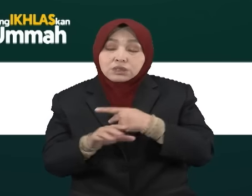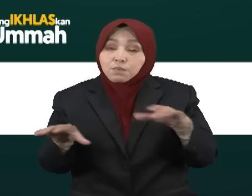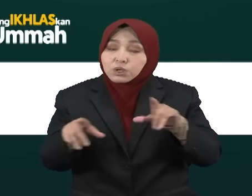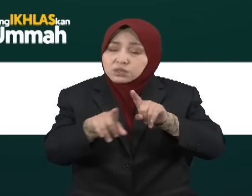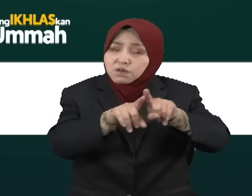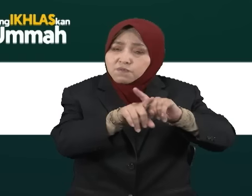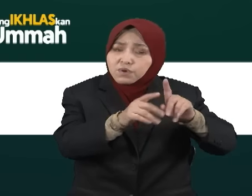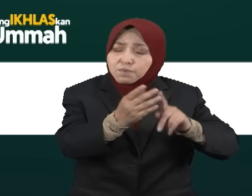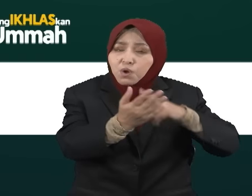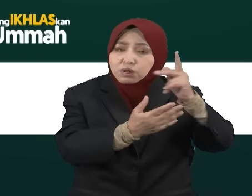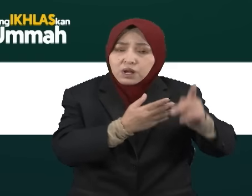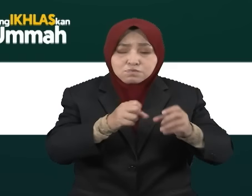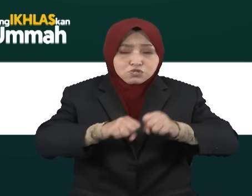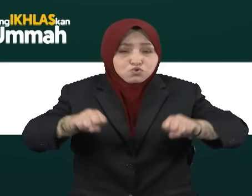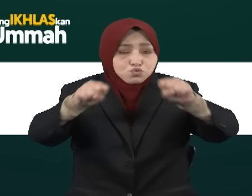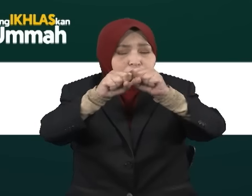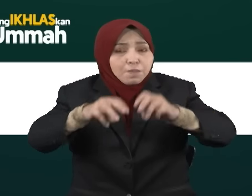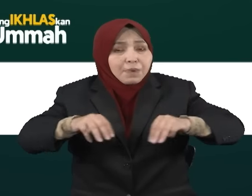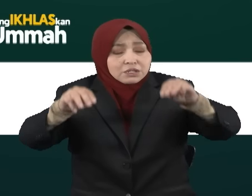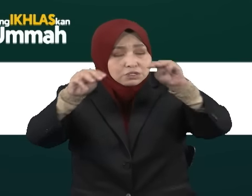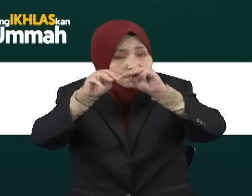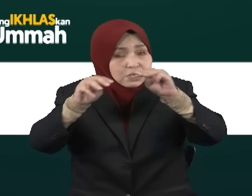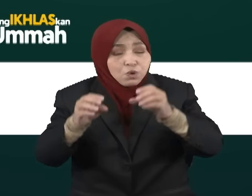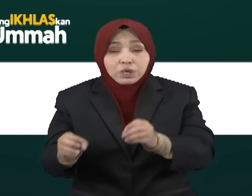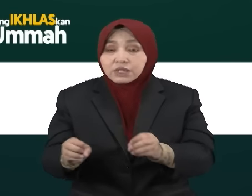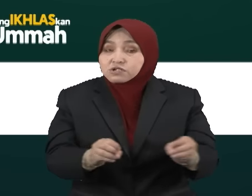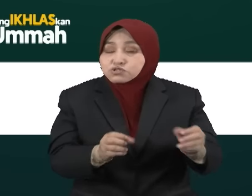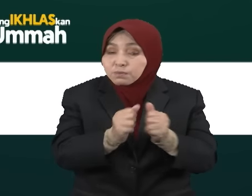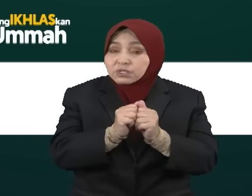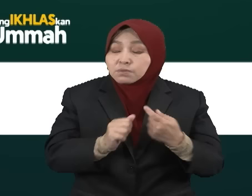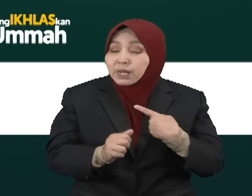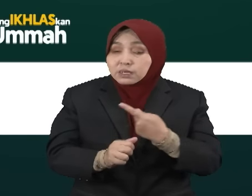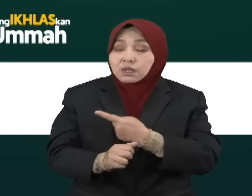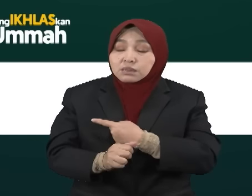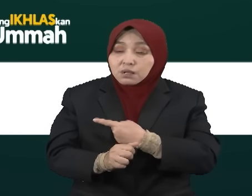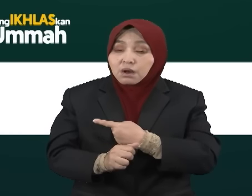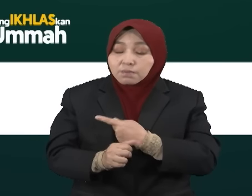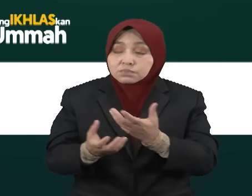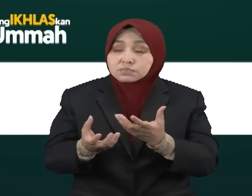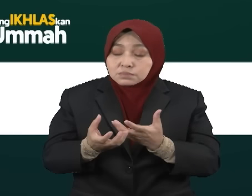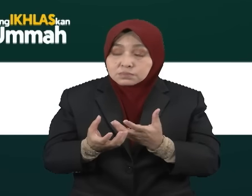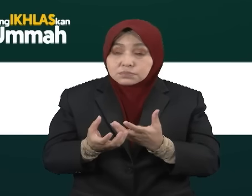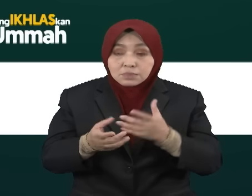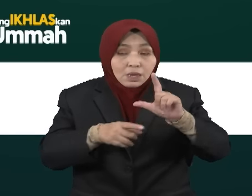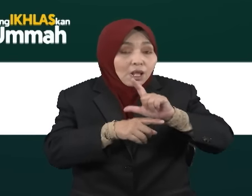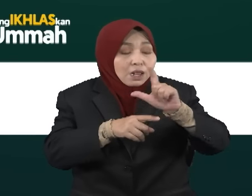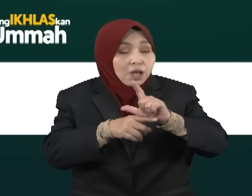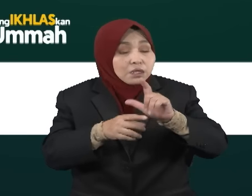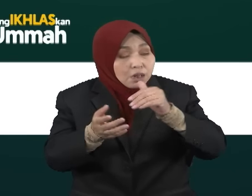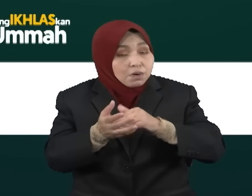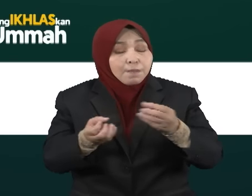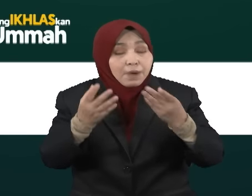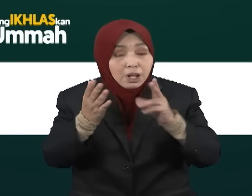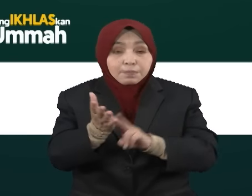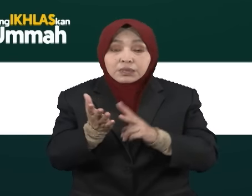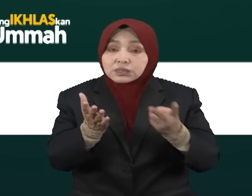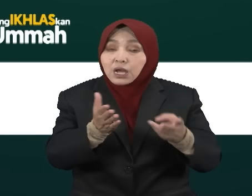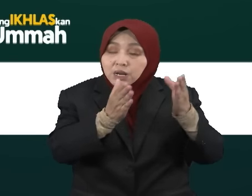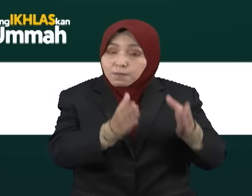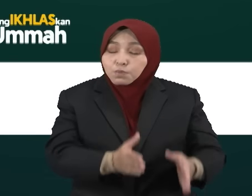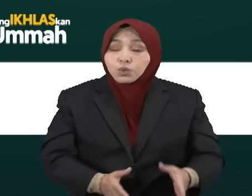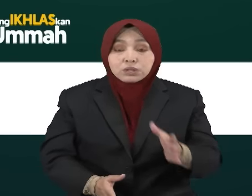pelbagai program di surau, masjid, organisasi tuan-tuan bersama. Dan kita ingin juga melatih lebih ramai lagi pentadabur